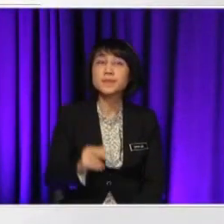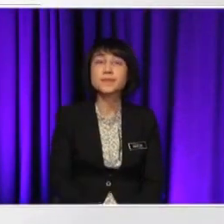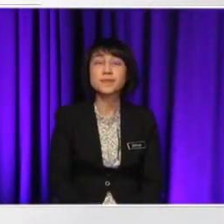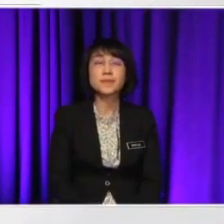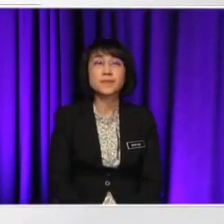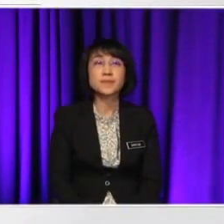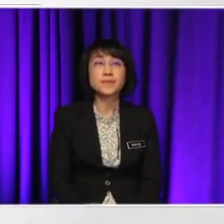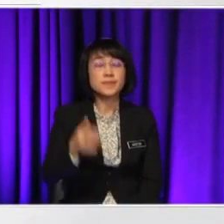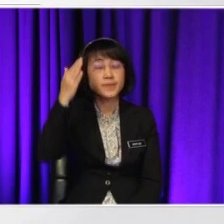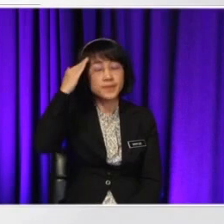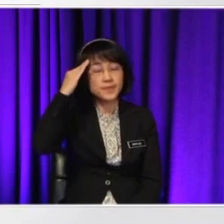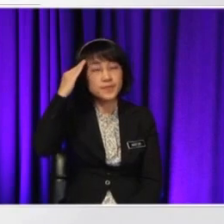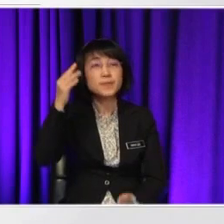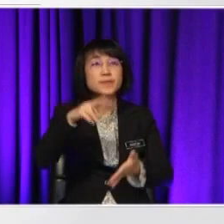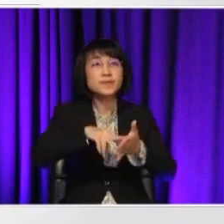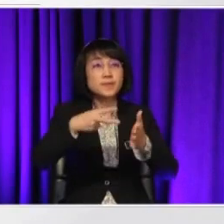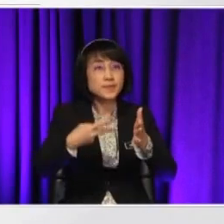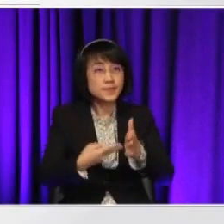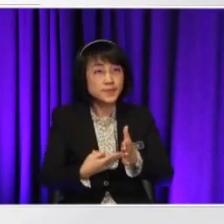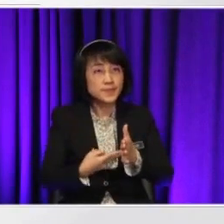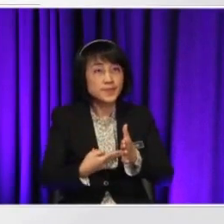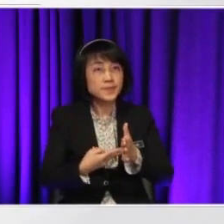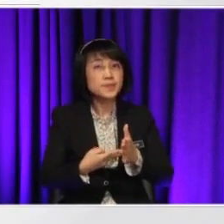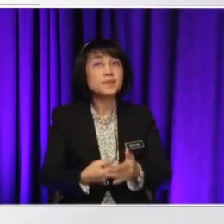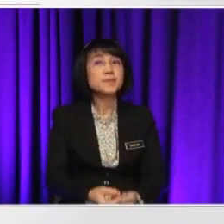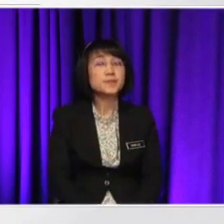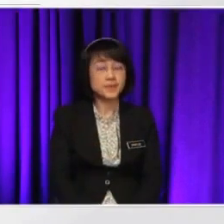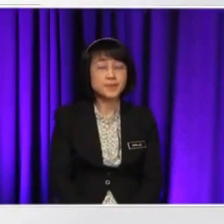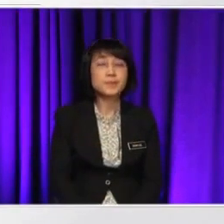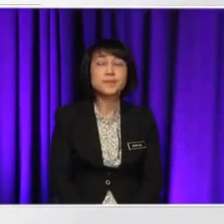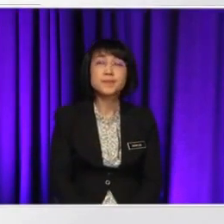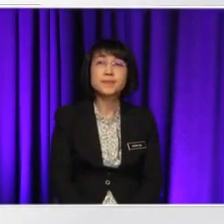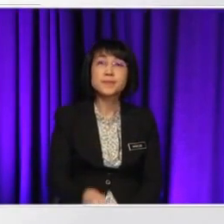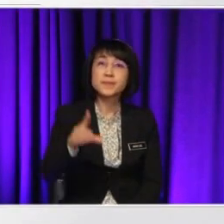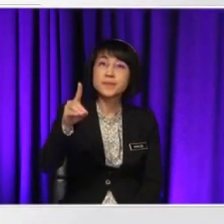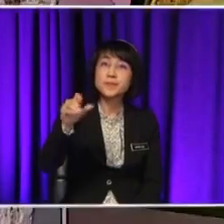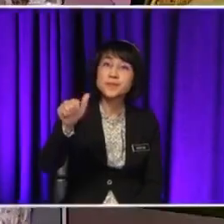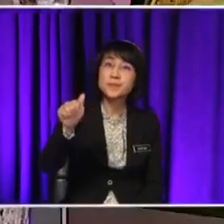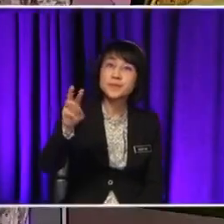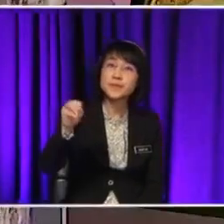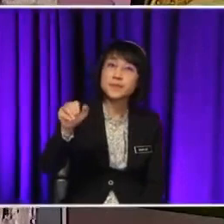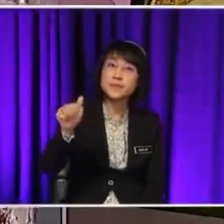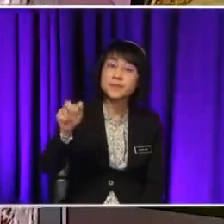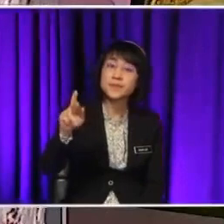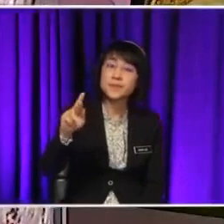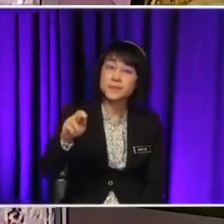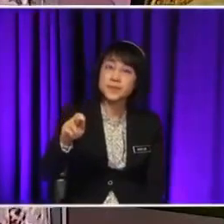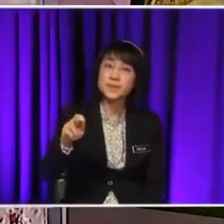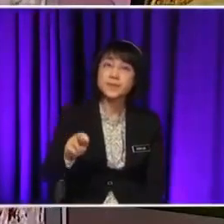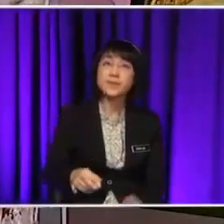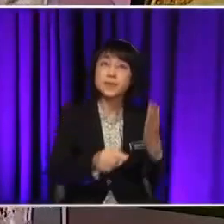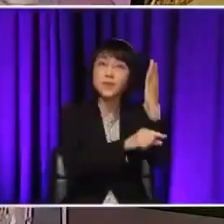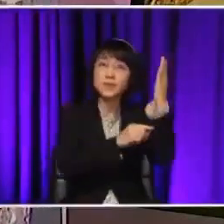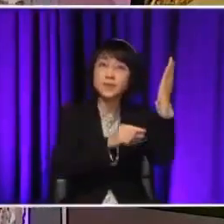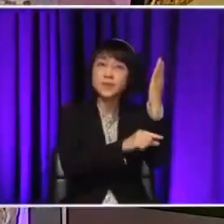tak? Ha. Apakah maksud okay, dama? Okey, lupa. Okey, mungkin dia lupa fizik. Dama ni adalah sejenis getah pokok ataupun oh, cikgu dah